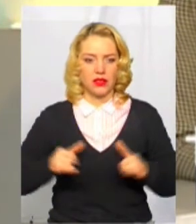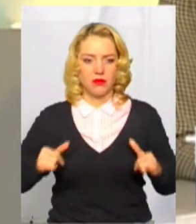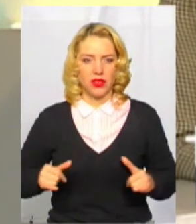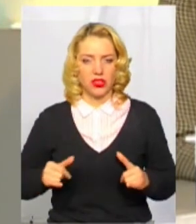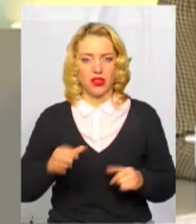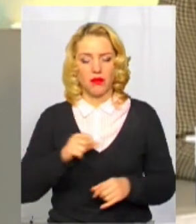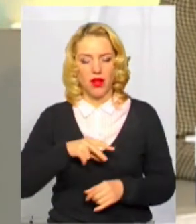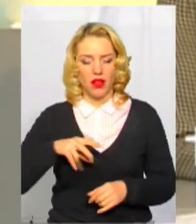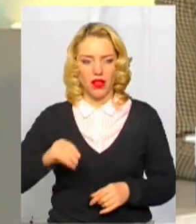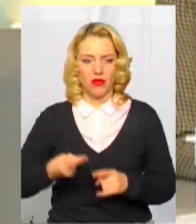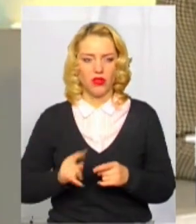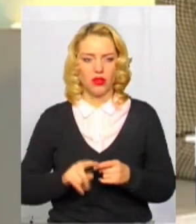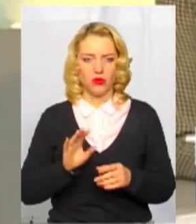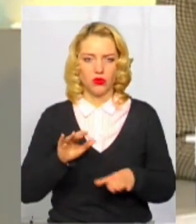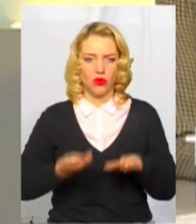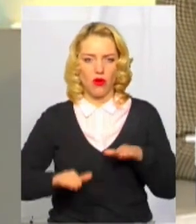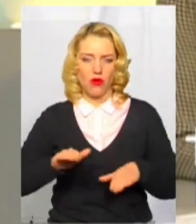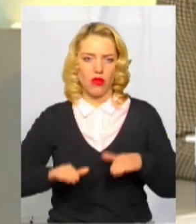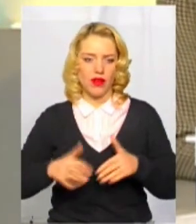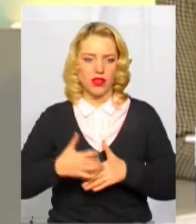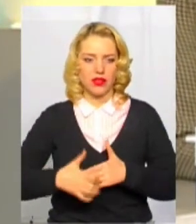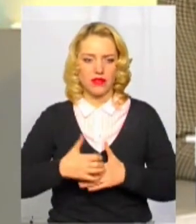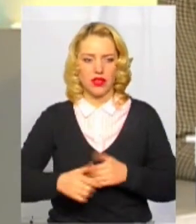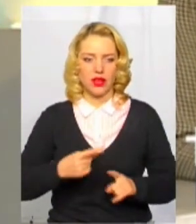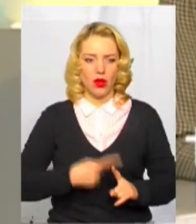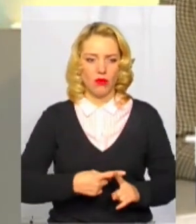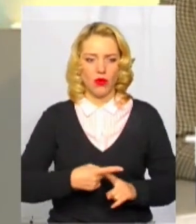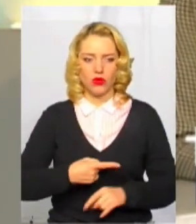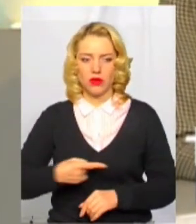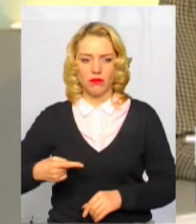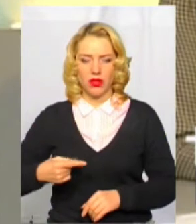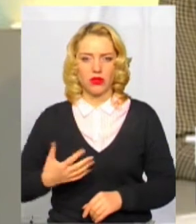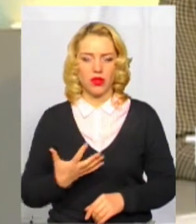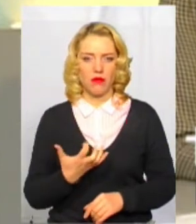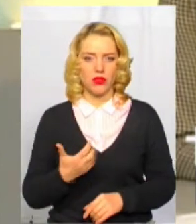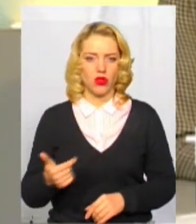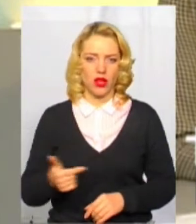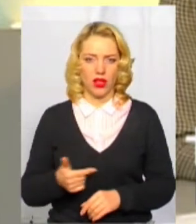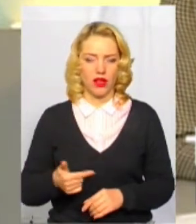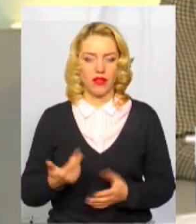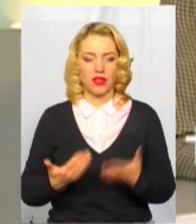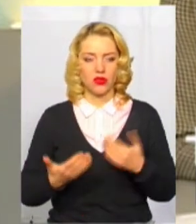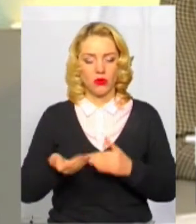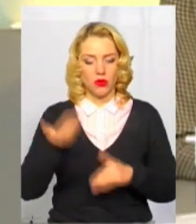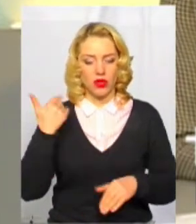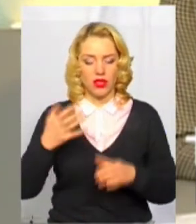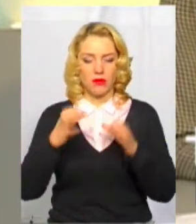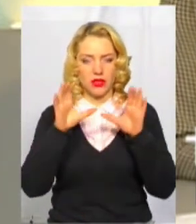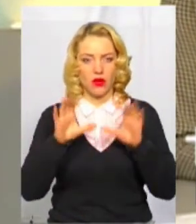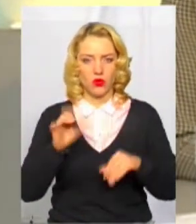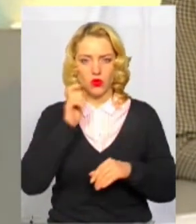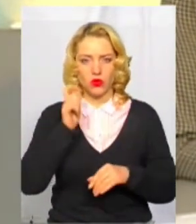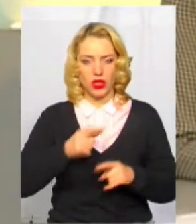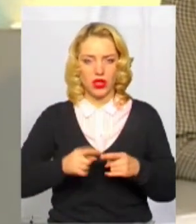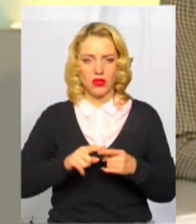збільшенням. Але вони будуть коливатися в середньому до плюс-мінус 500 гривень. Якщо попередньо передбачали законом України